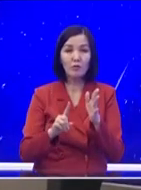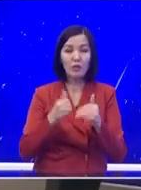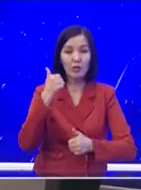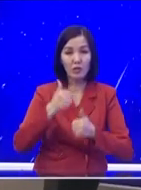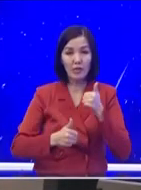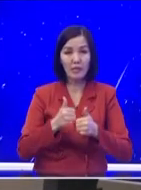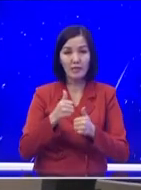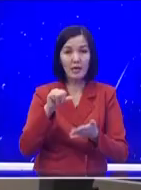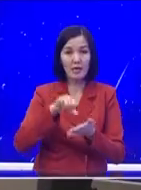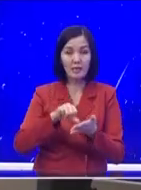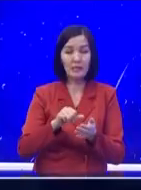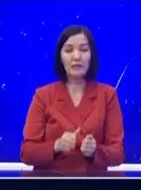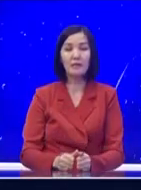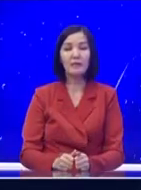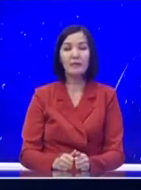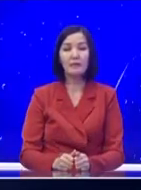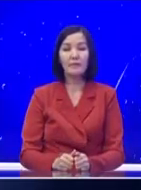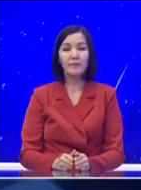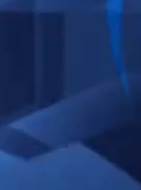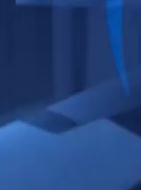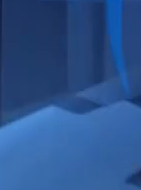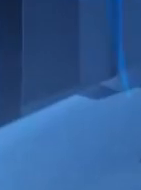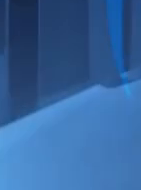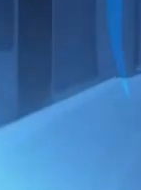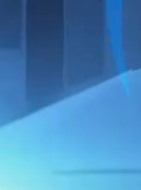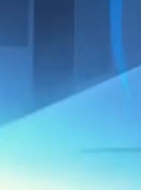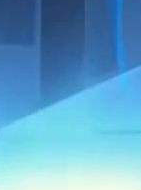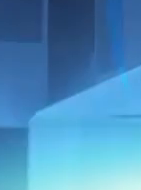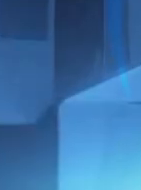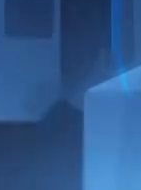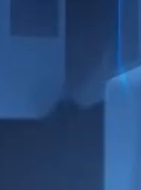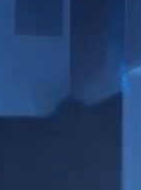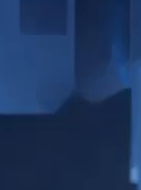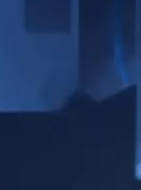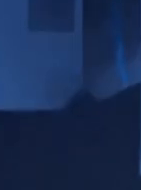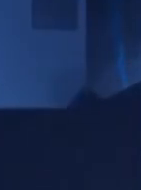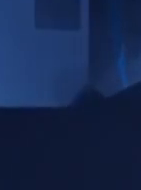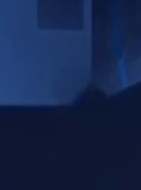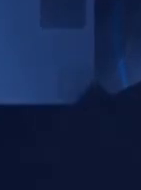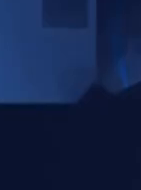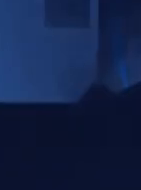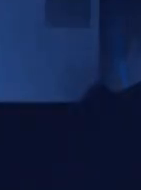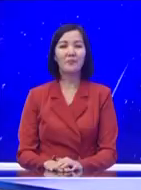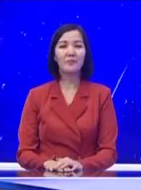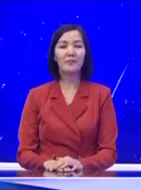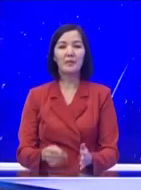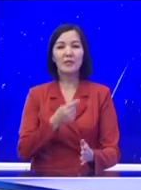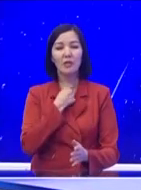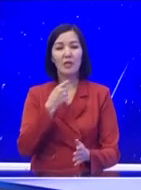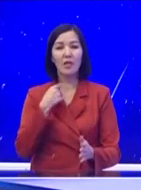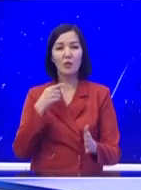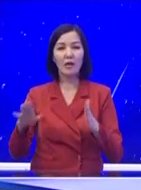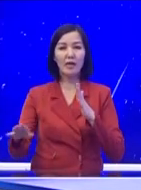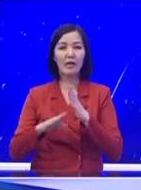жекпе-жекте бақ сынамақ. Құрманжан Қасымжанұлы, Еркін Тынымсейітов, Жетісу арнасы.